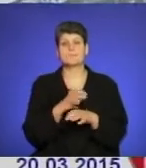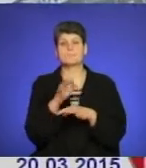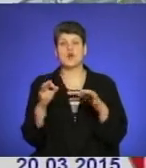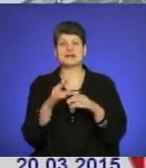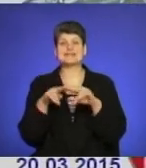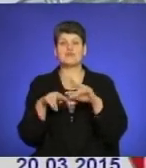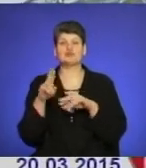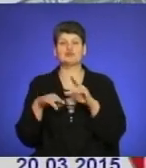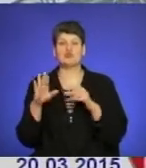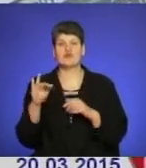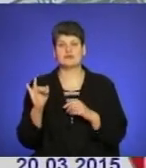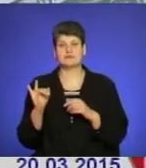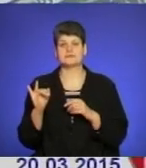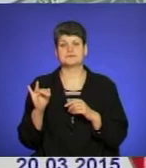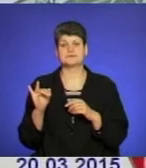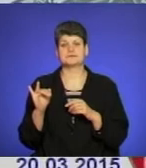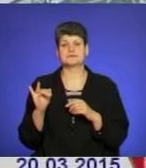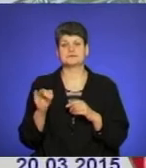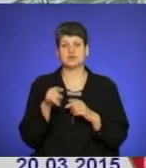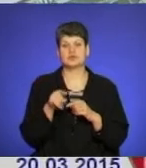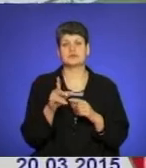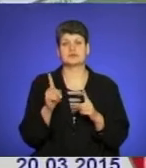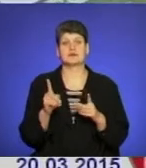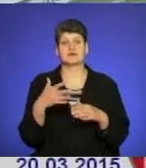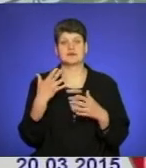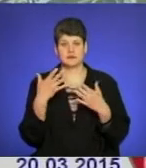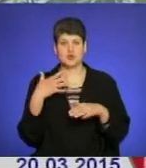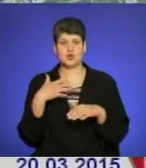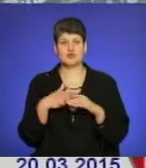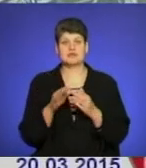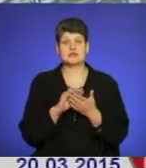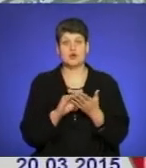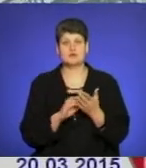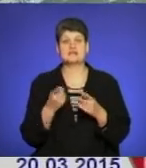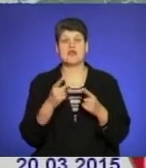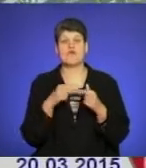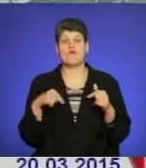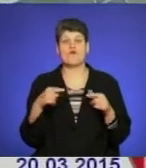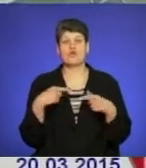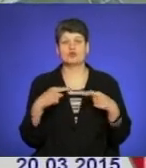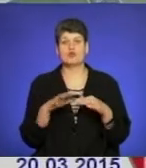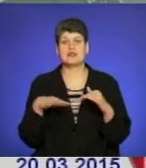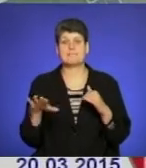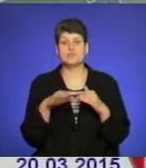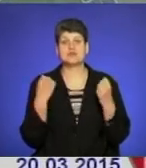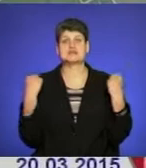забудови, намальований забудовником. Ну, тут, настільки ми розуміємо, згідно описів, це футбольне поле, це є